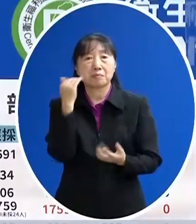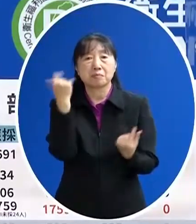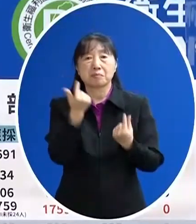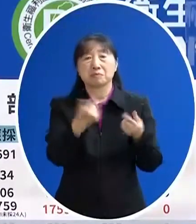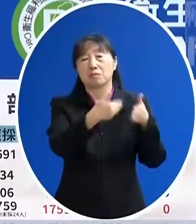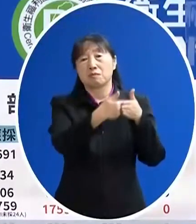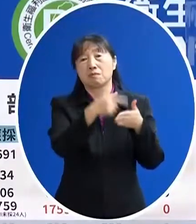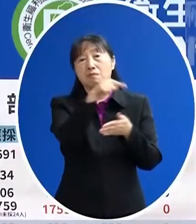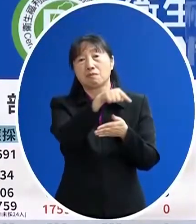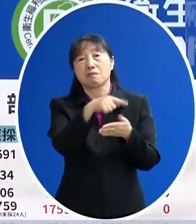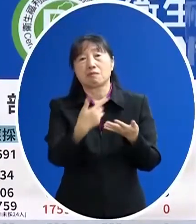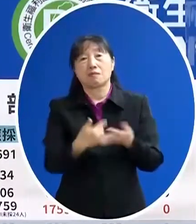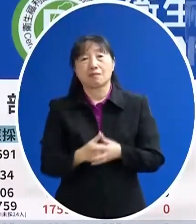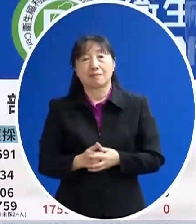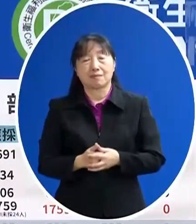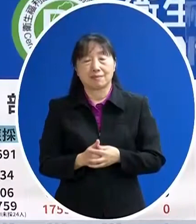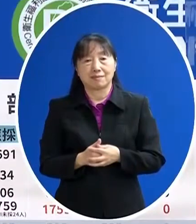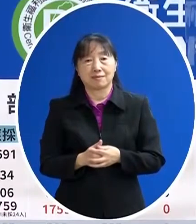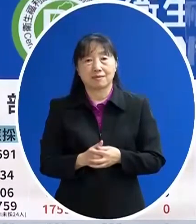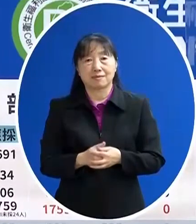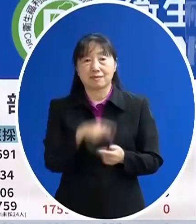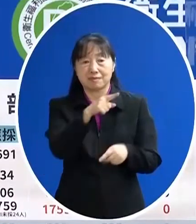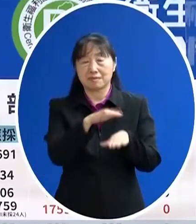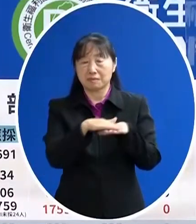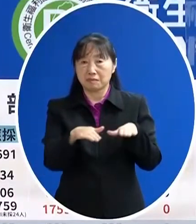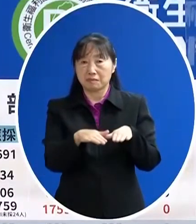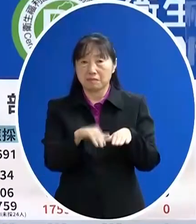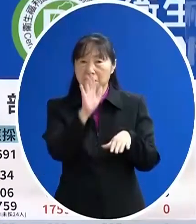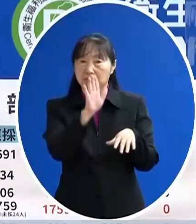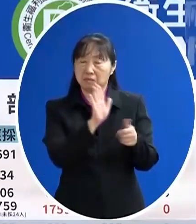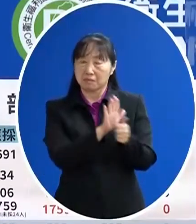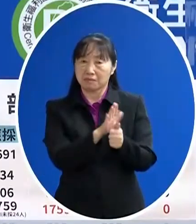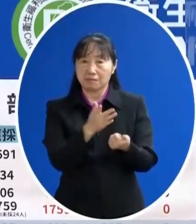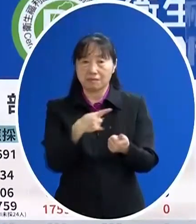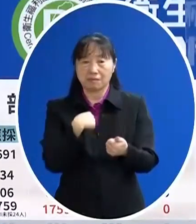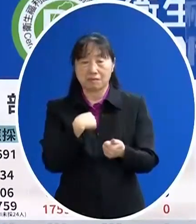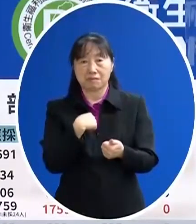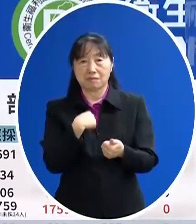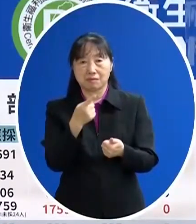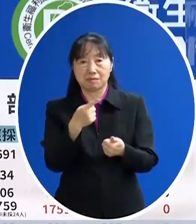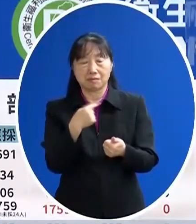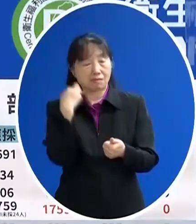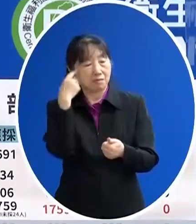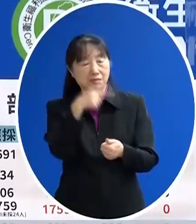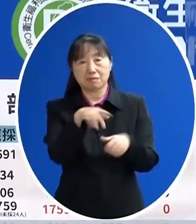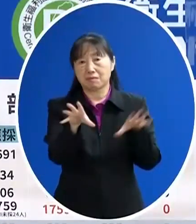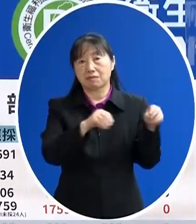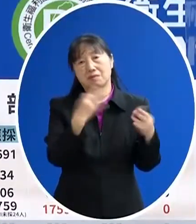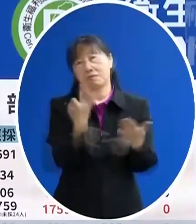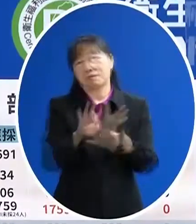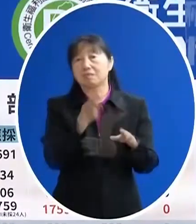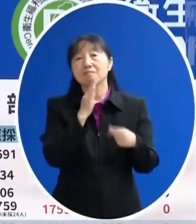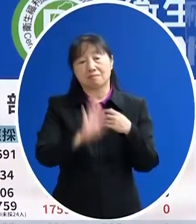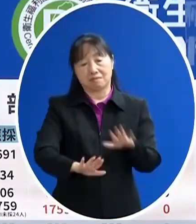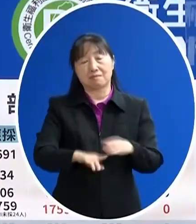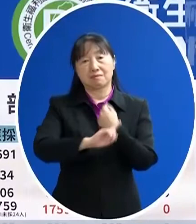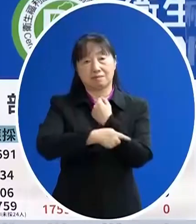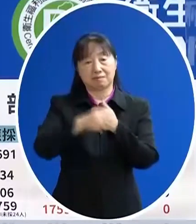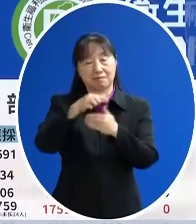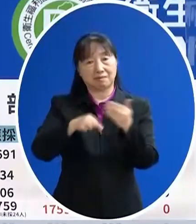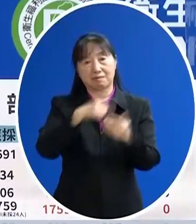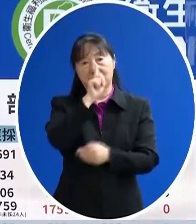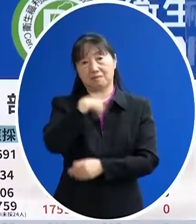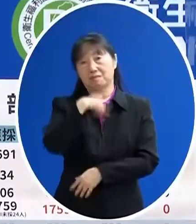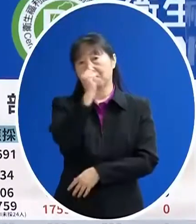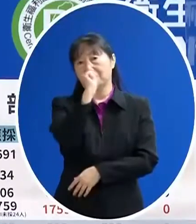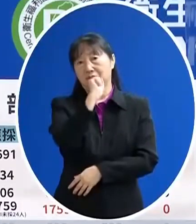中国疫苗里面，在安全有效这边，我们觉得相关的技术性的资料不够完整，那我就不知道有